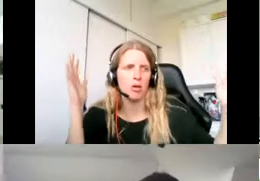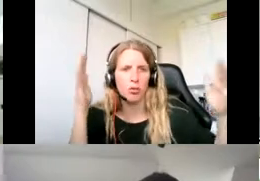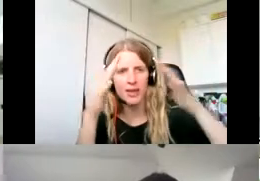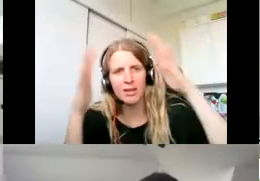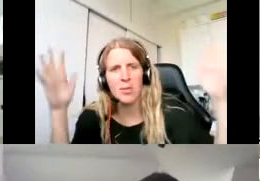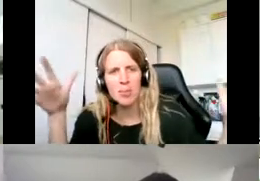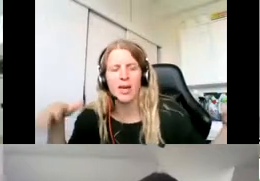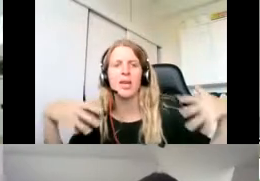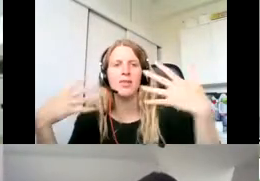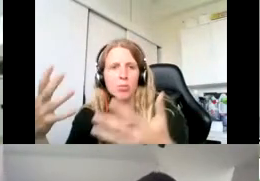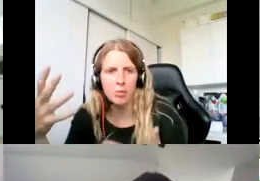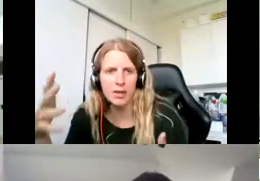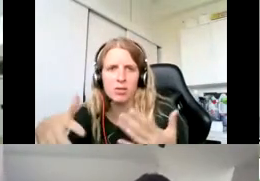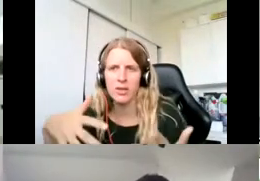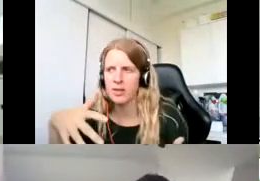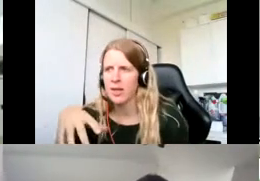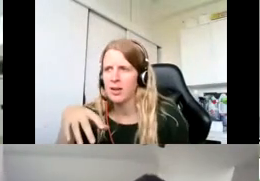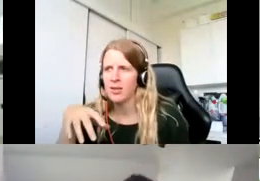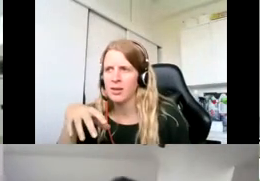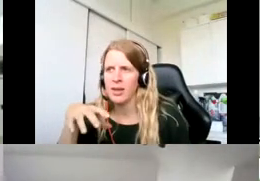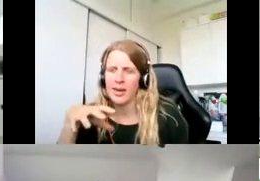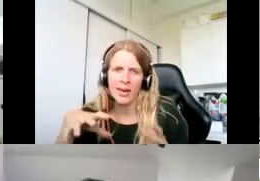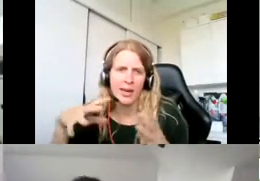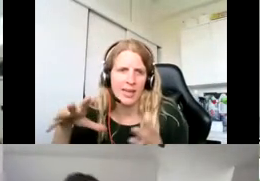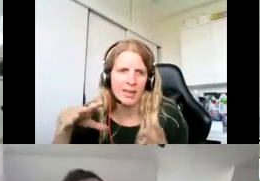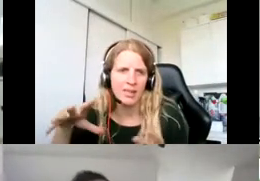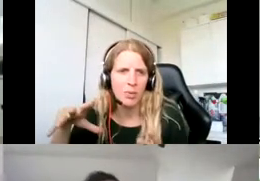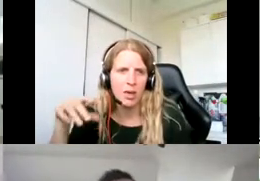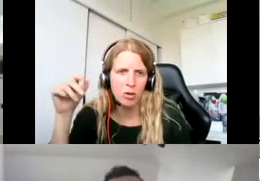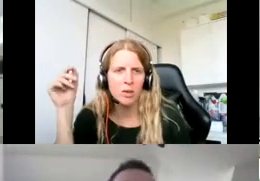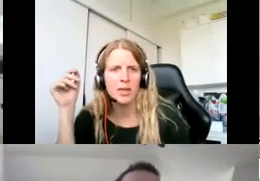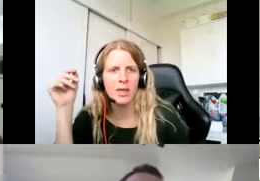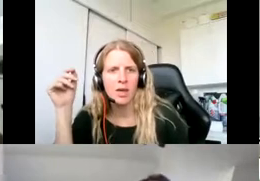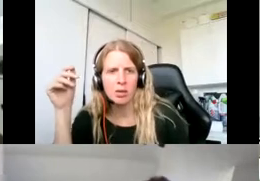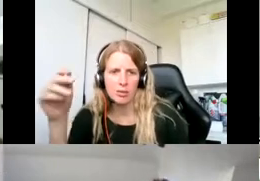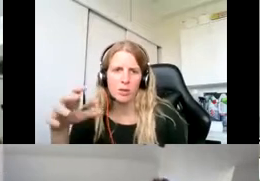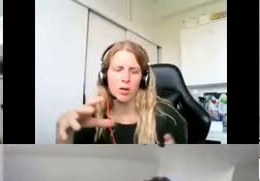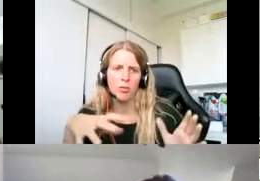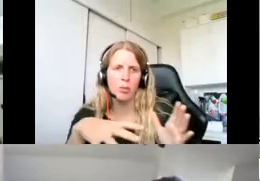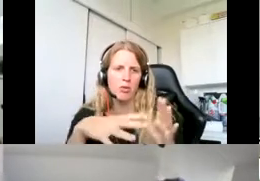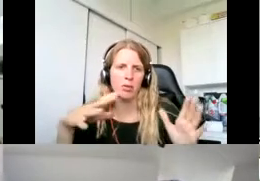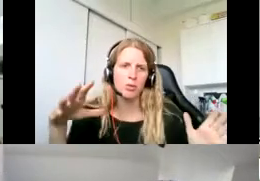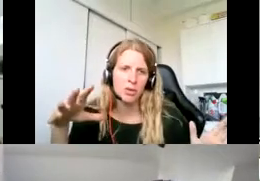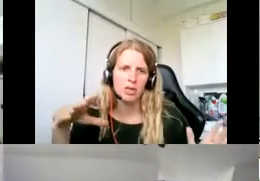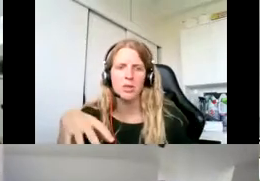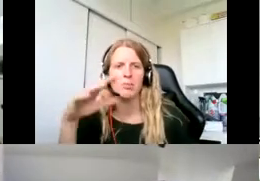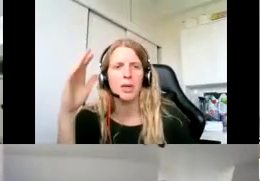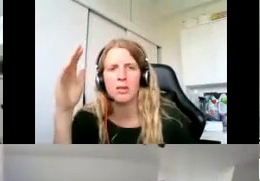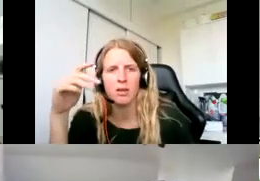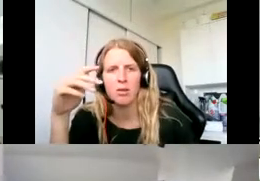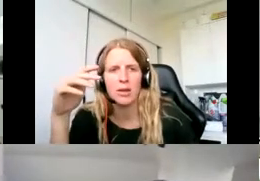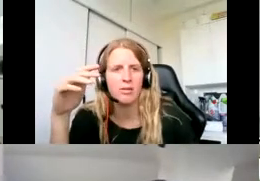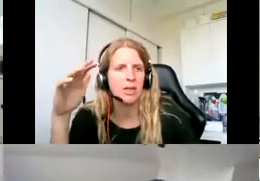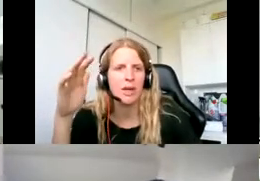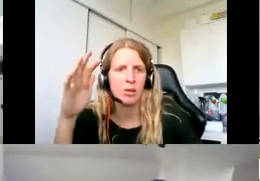hun eigen contacten meepakken in die bubbel en zo verder, dan krijg je eigenlijk geen stabiele groep meer. Dus je hebt misschien wel je bubbel van 100 en misschien